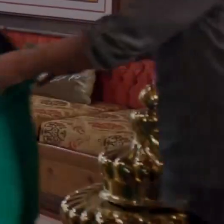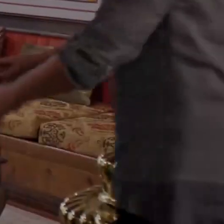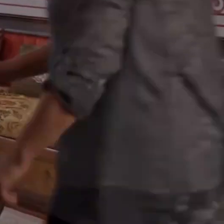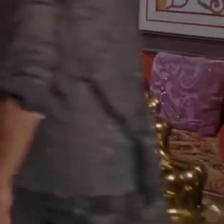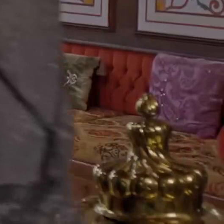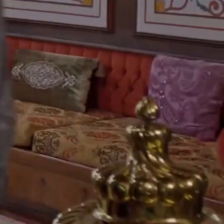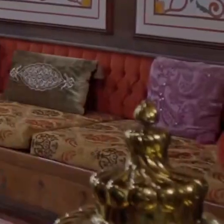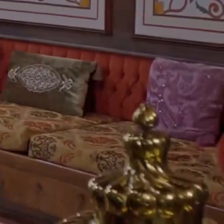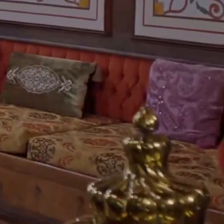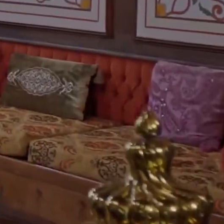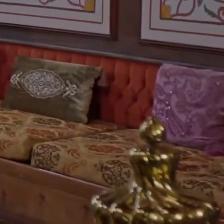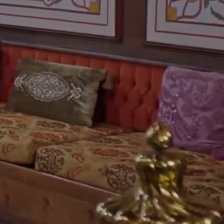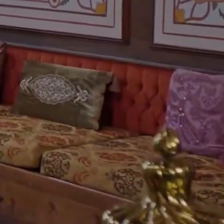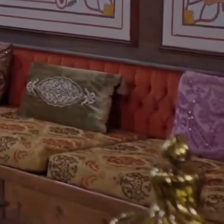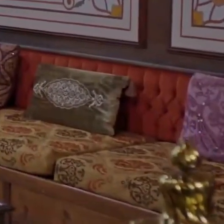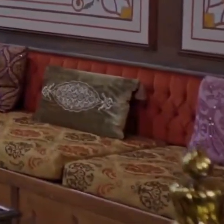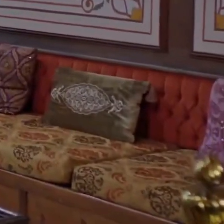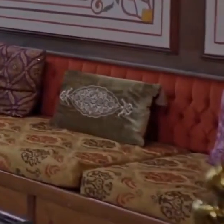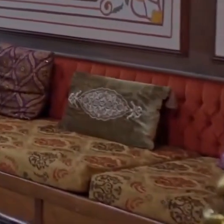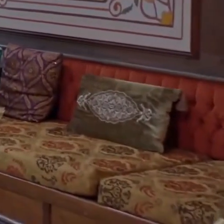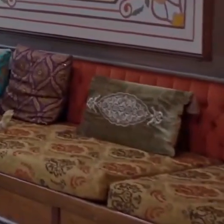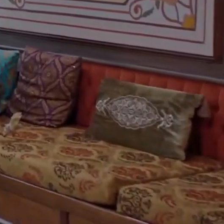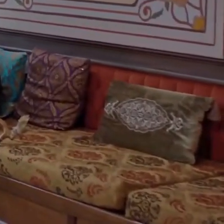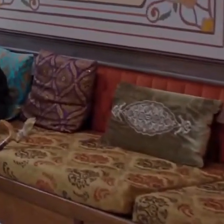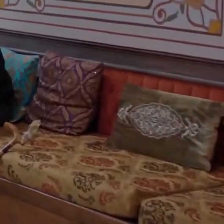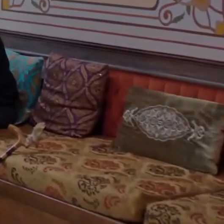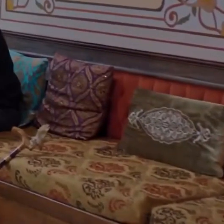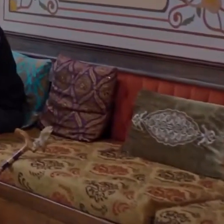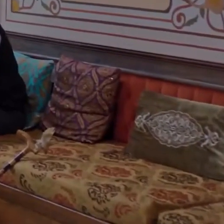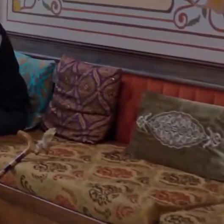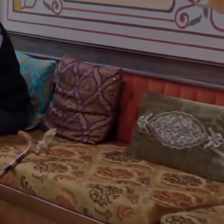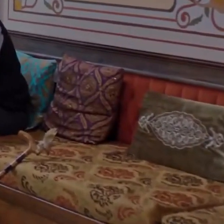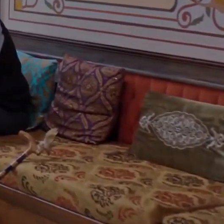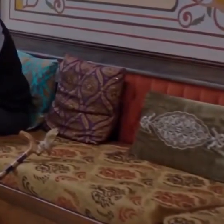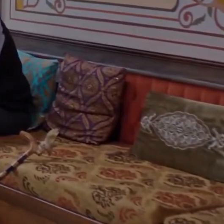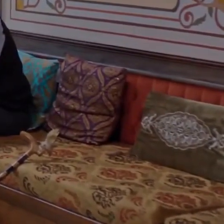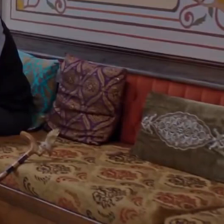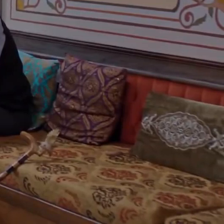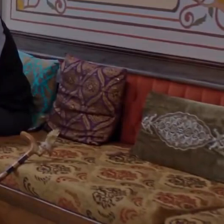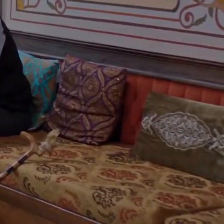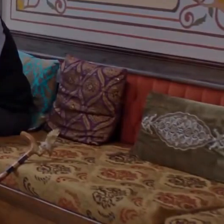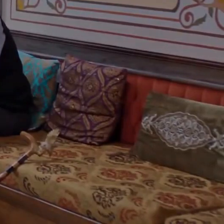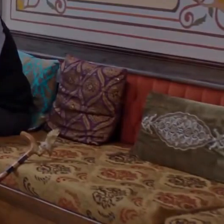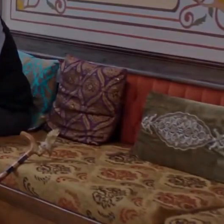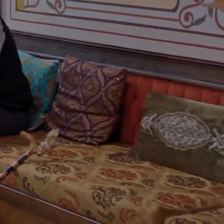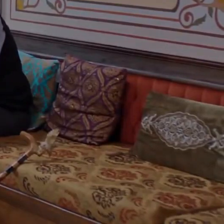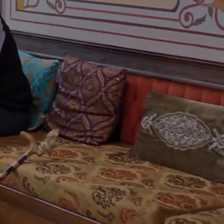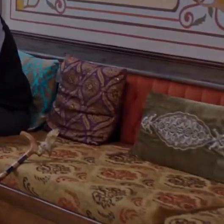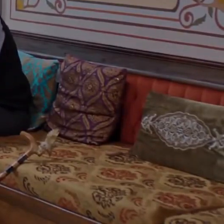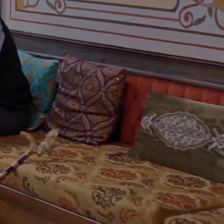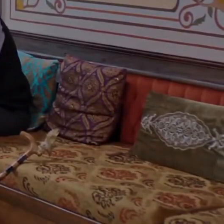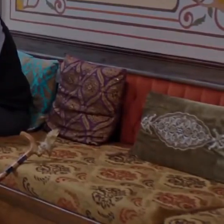adam. Arda Nilgün'le salona indi. Nilgün Erol'un karşısında ayakta duran Arda'nın omuzlarından tutarak arkasında